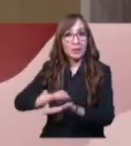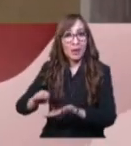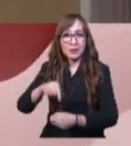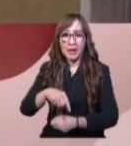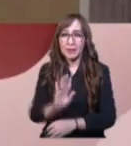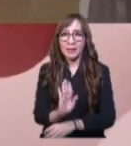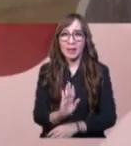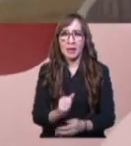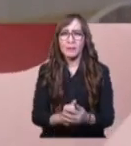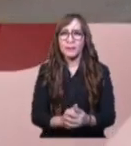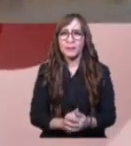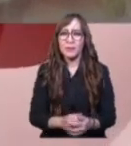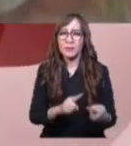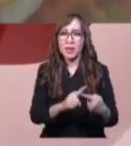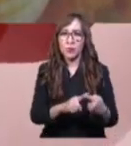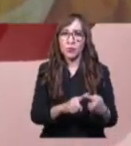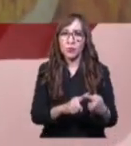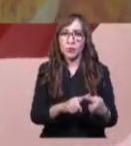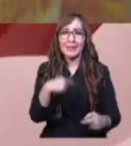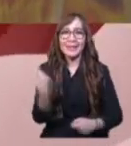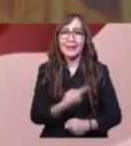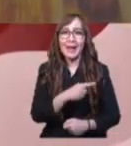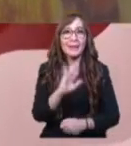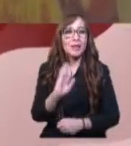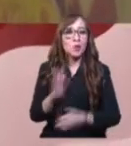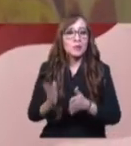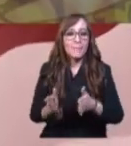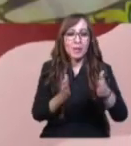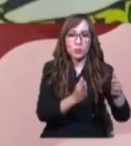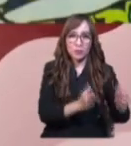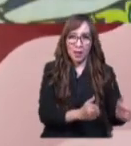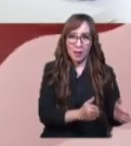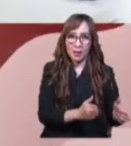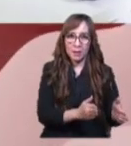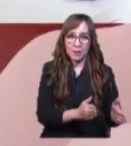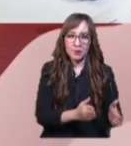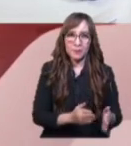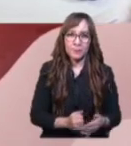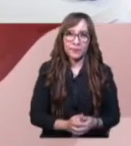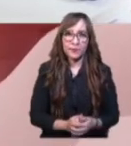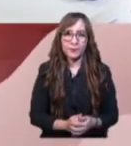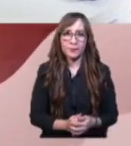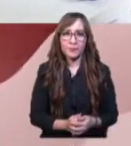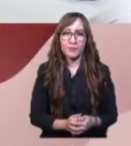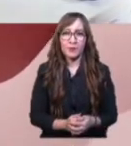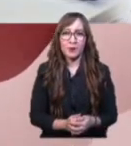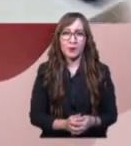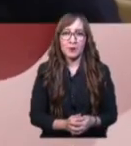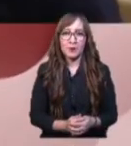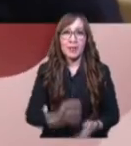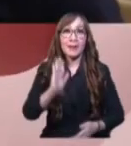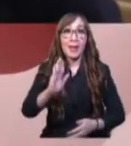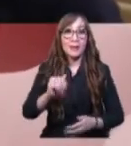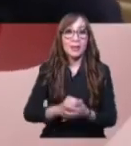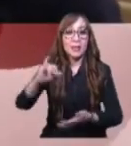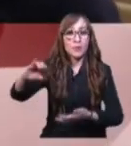digital ini, satu membuat kita tidak perlu menunda lagi, ini akan membuat initial investasi kita menjadi